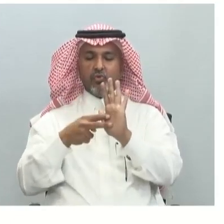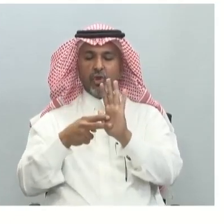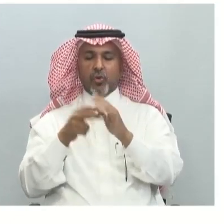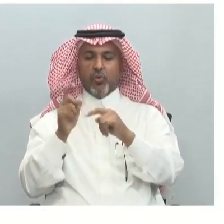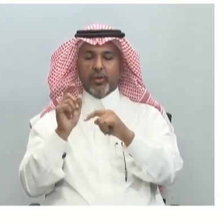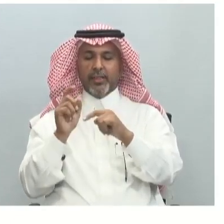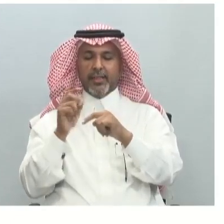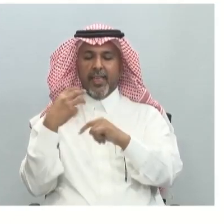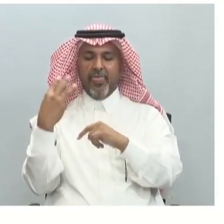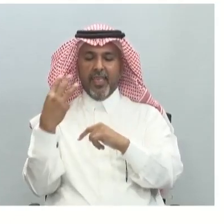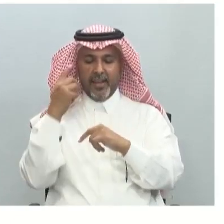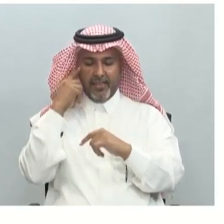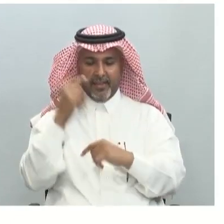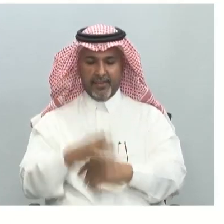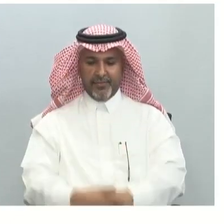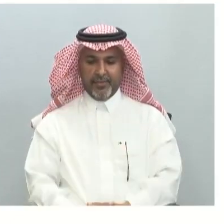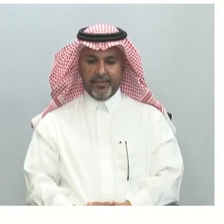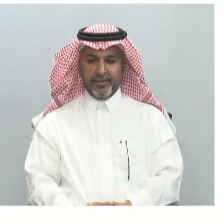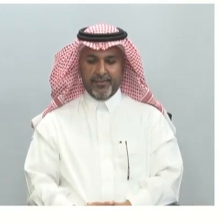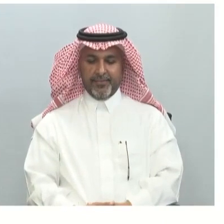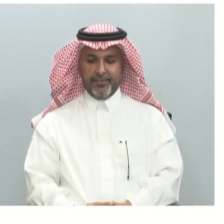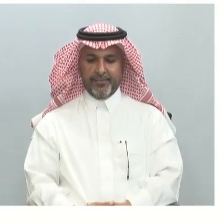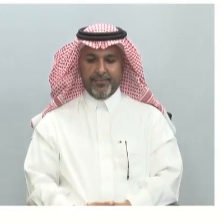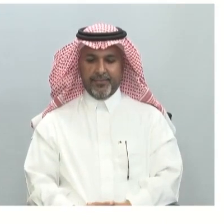قيمتين اثنين ثلاثه